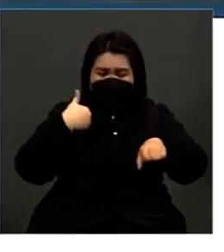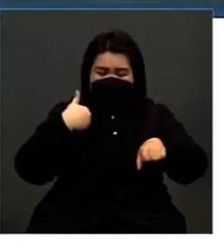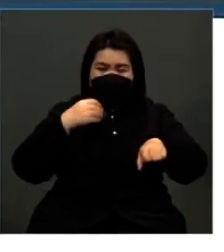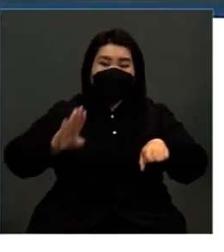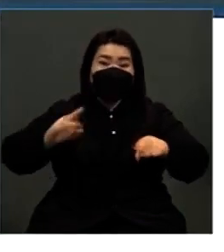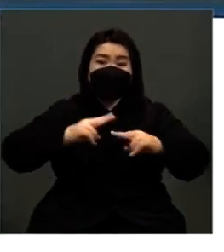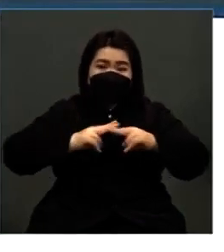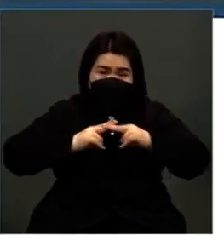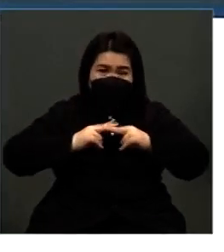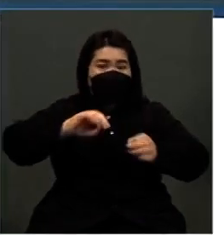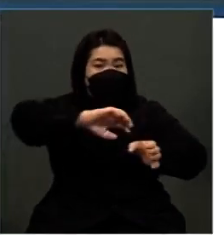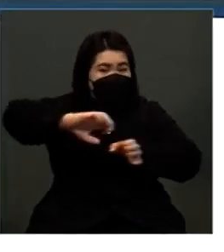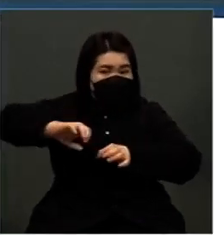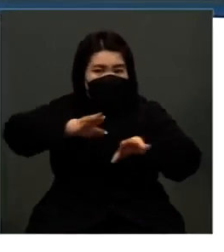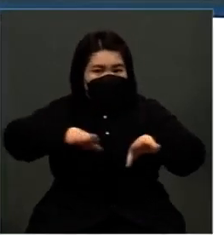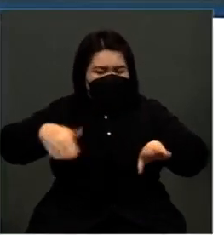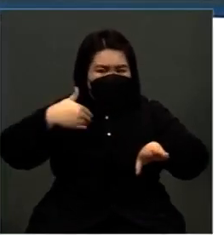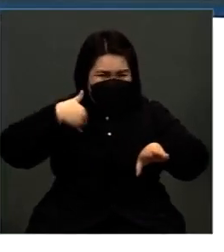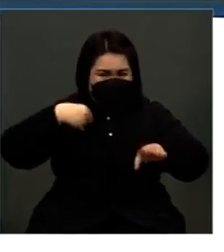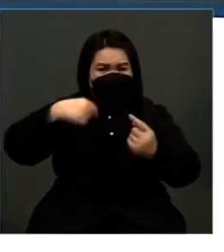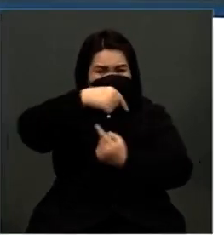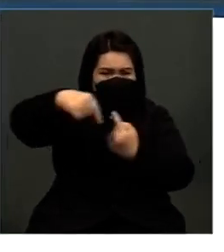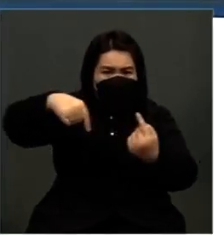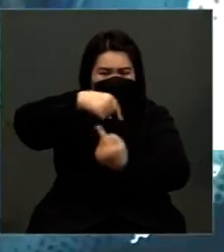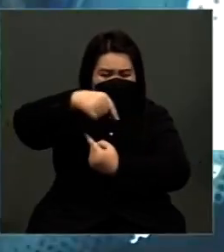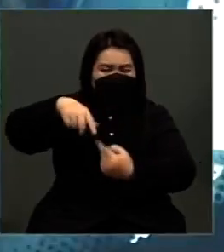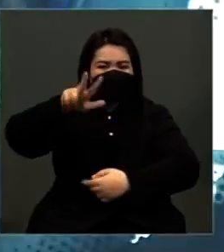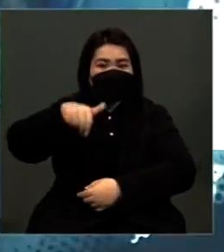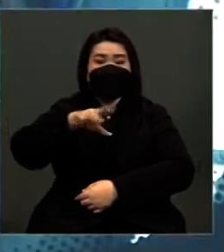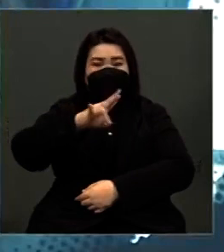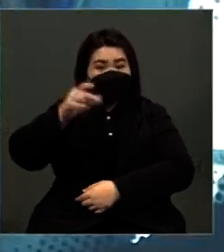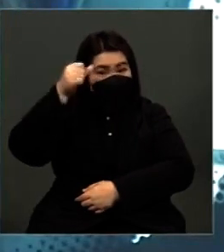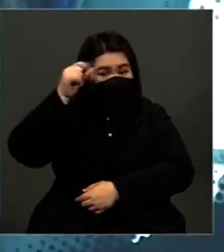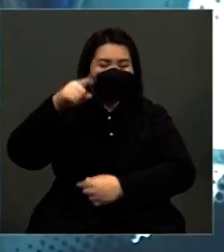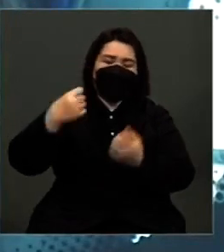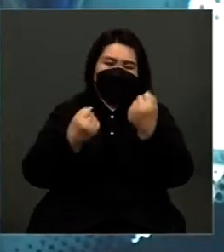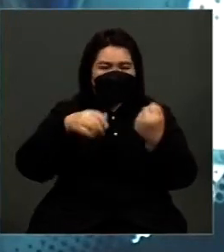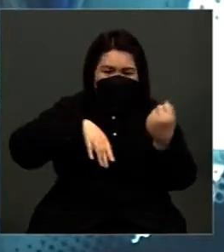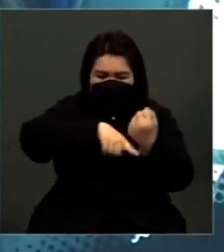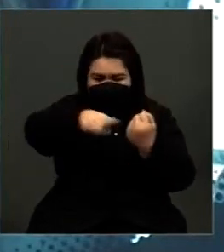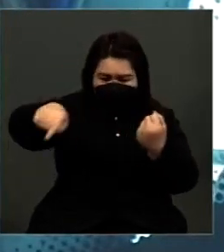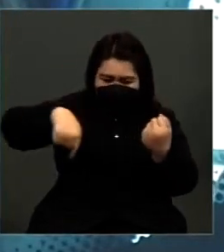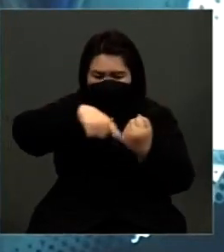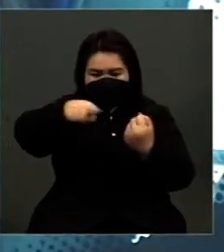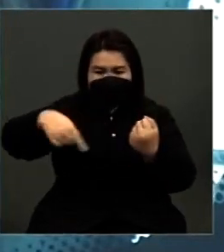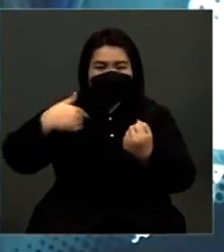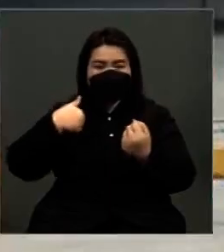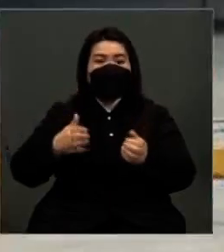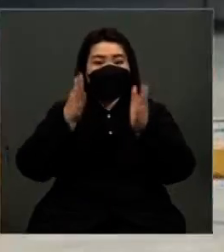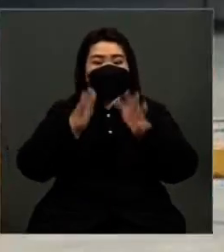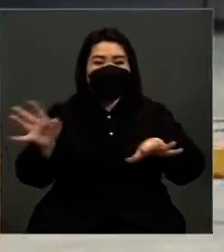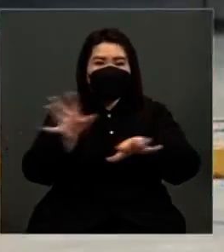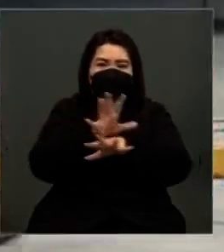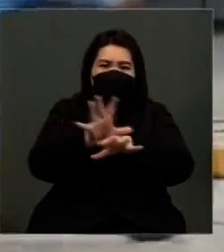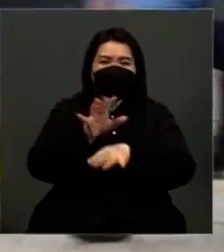ถตู้ในเที่ยวปกติเฉลี่ย 3,700 เที่ยวต่อวันรองรับผู้โดยสาร 40,000 คนต่อวันนอกจ